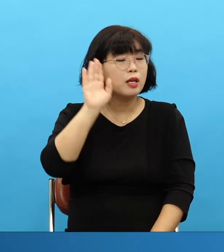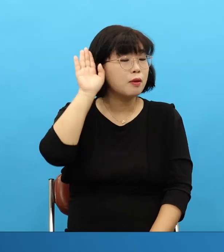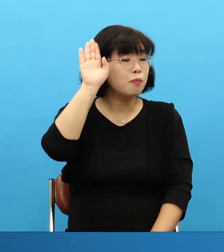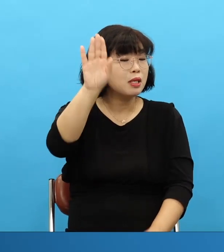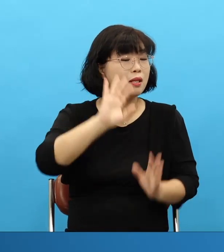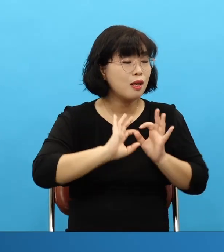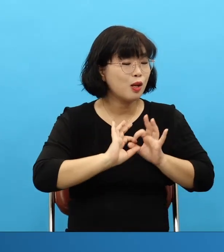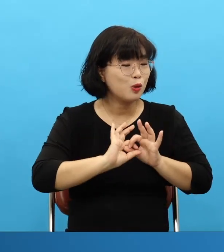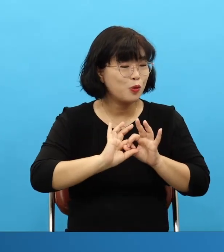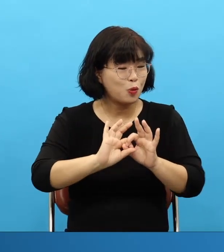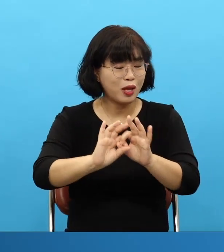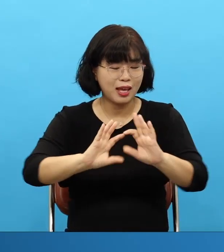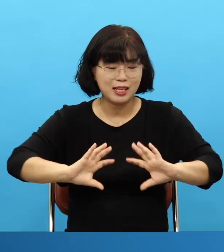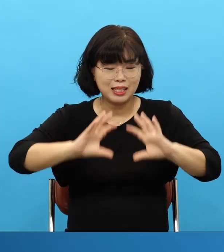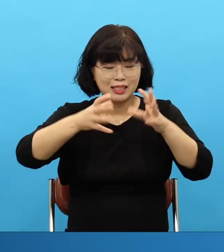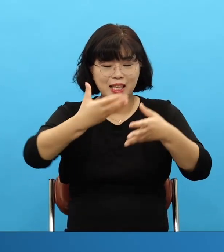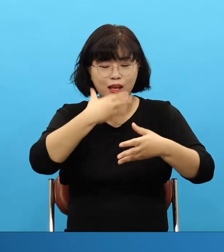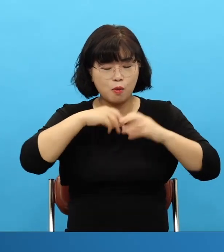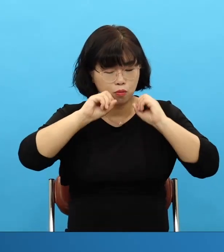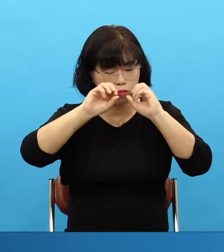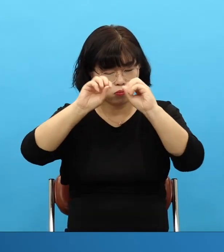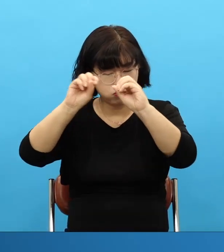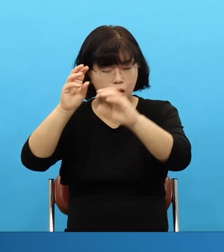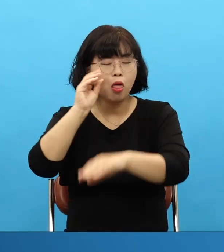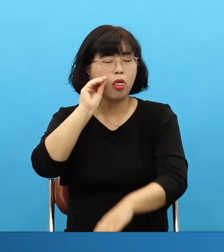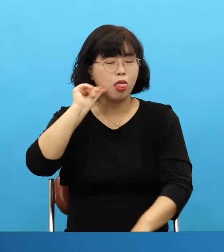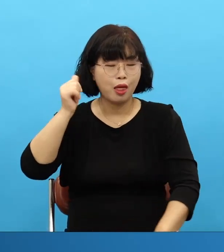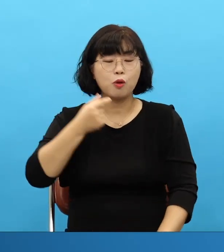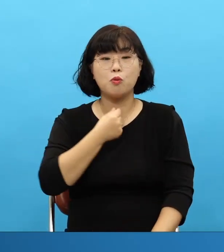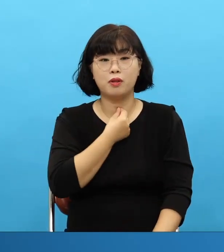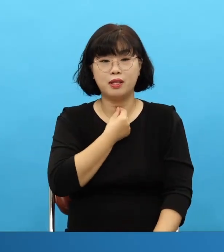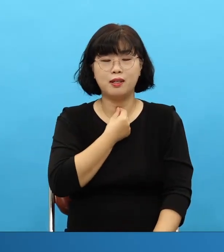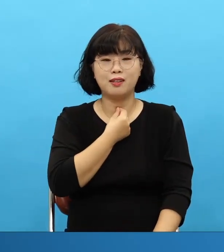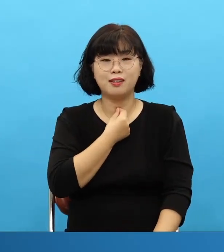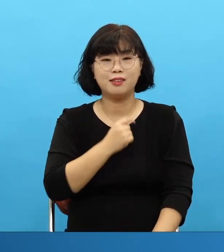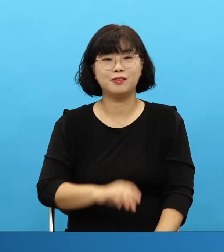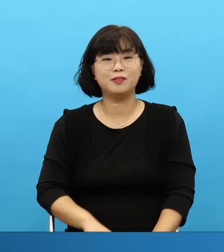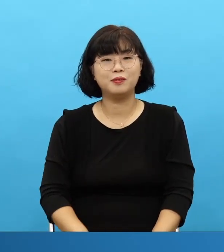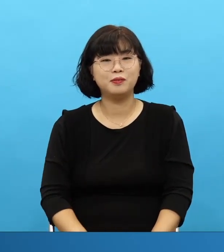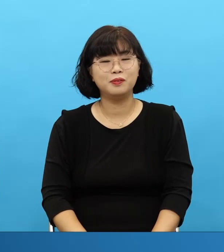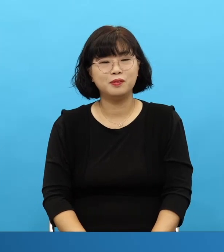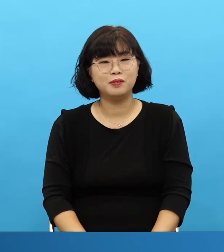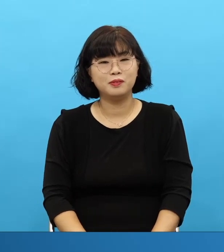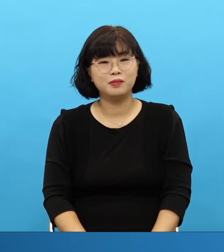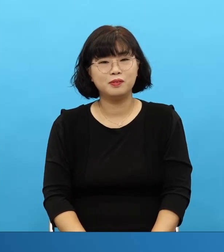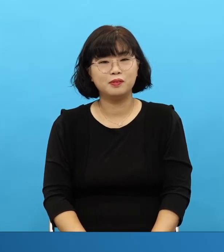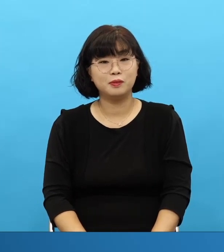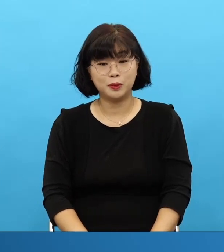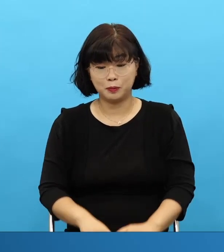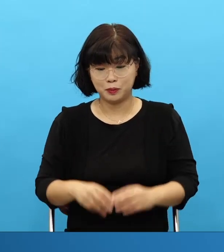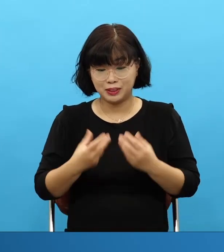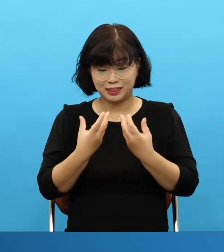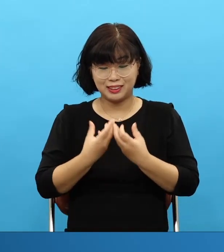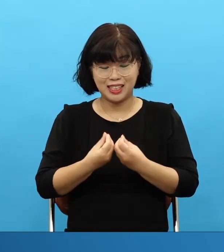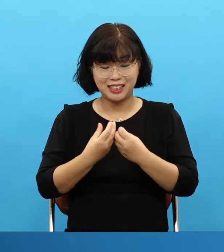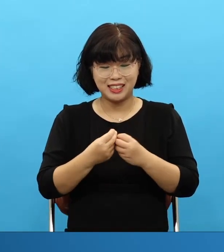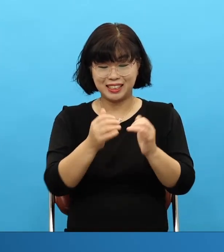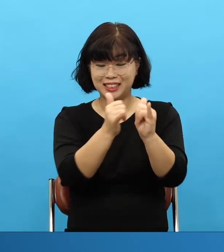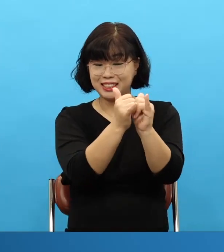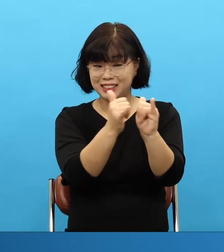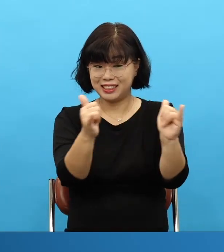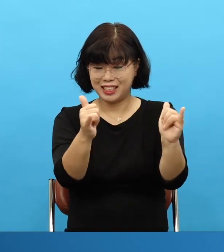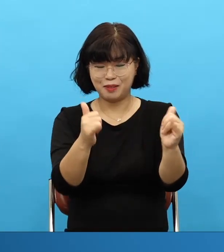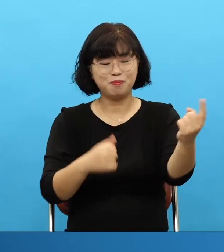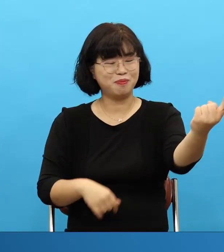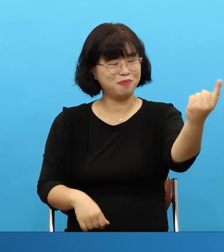is blessing your future so that you can enjoy the blessing of world evangelization. 우리가 어떤 사람을 볼 때도 하나님은 그